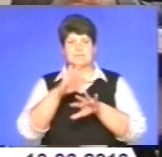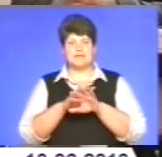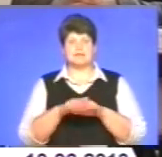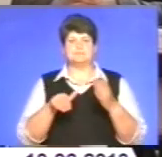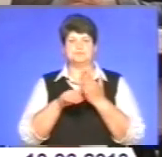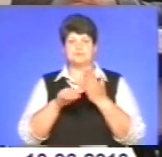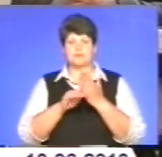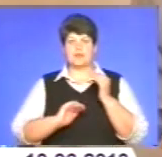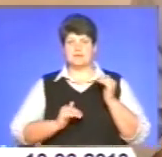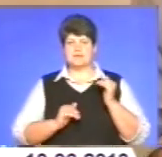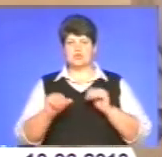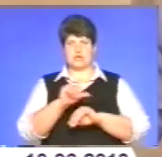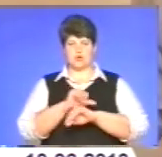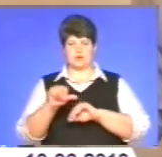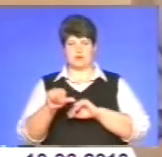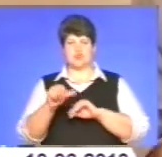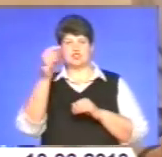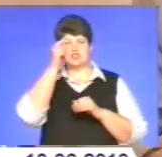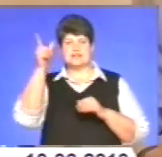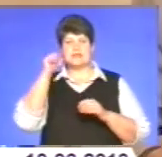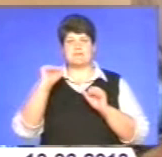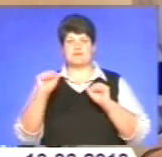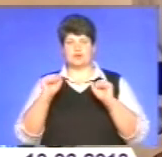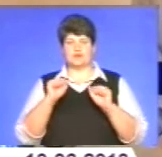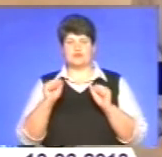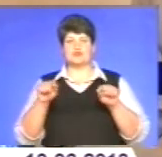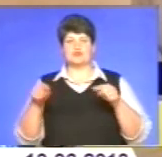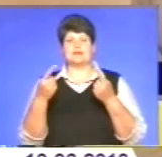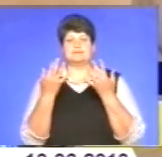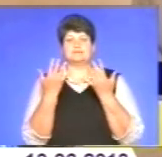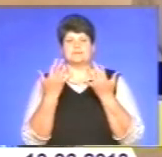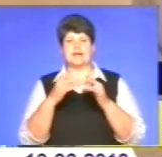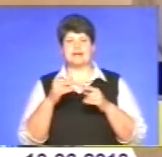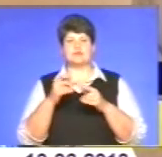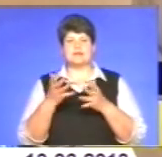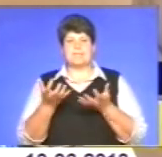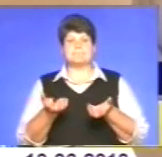бізнесу за кордоном. Чеське правительство створило кілька інструментів для підтримки